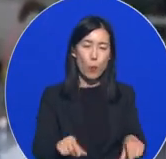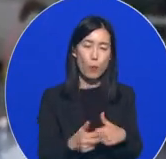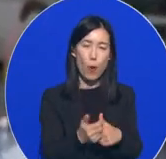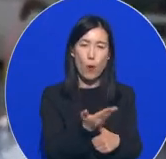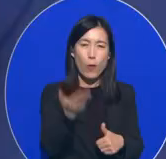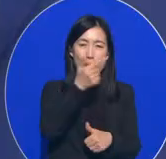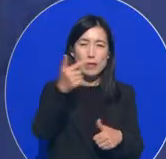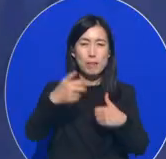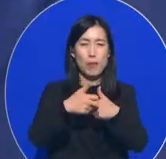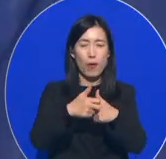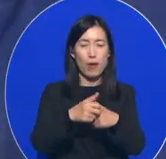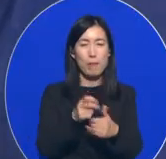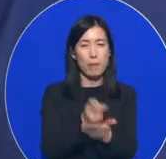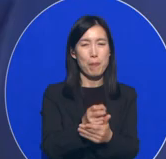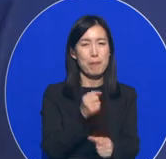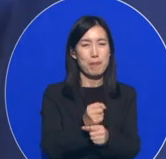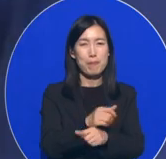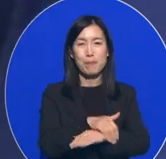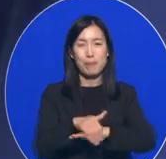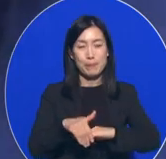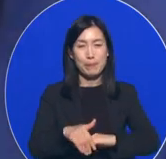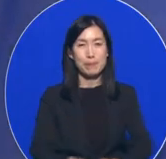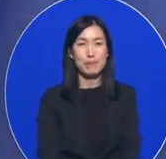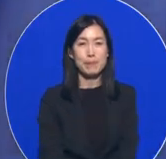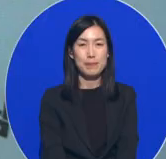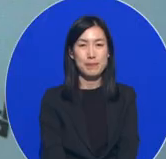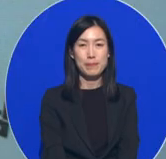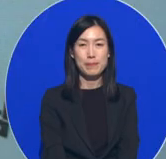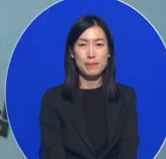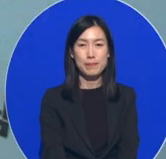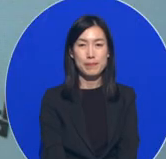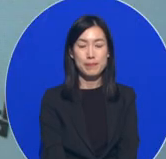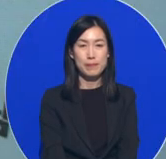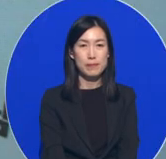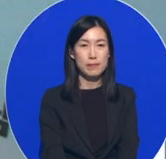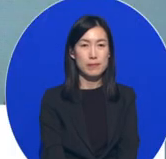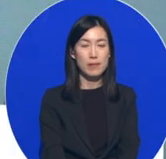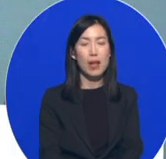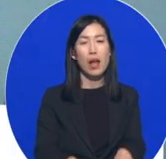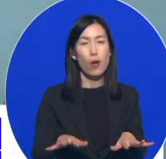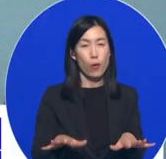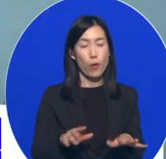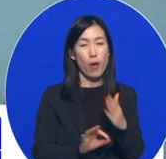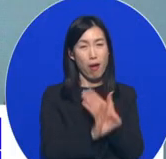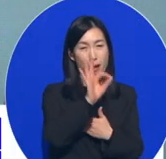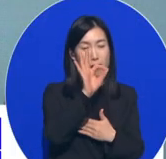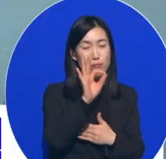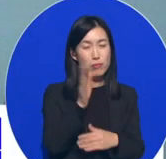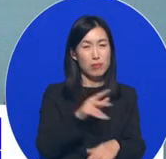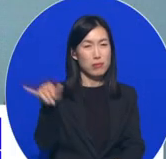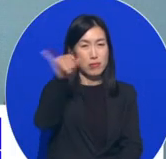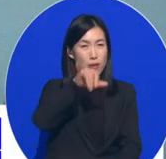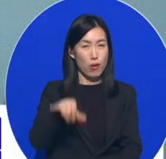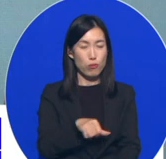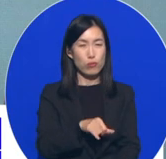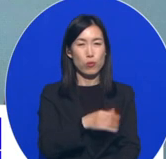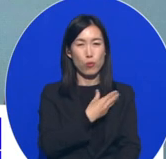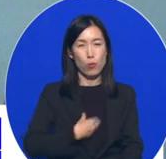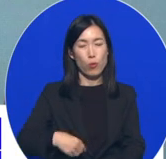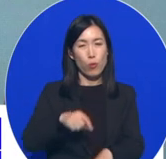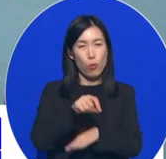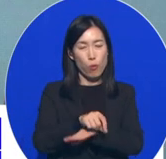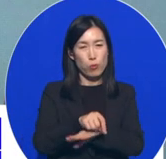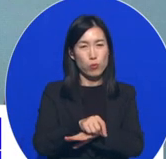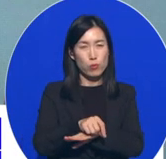방침입니다 KTV 김현진입니다 오늘 오전부터 전국의 지자체 공무원들이